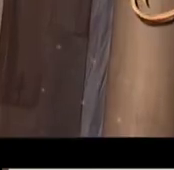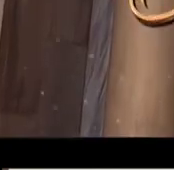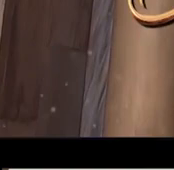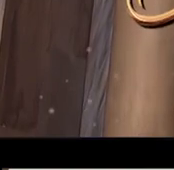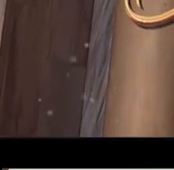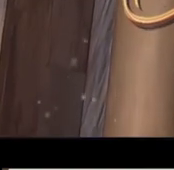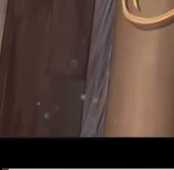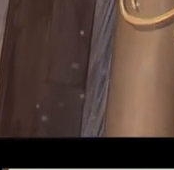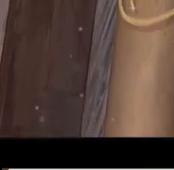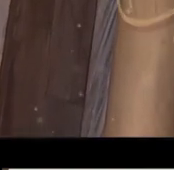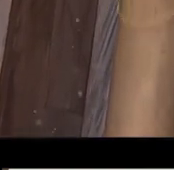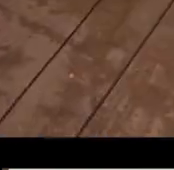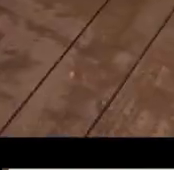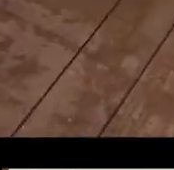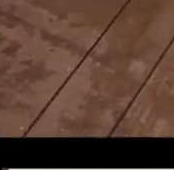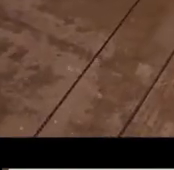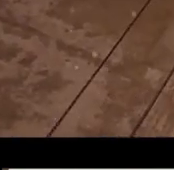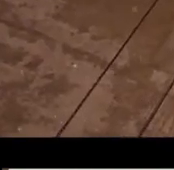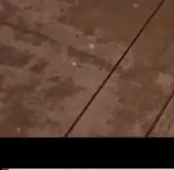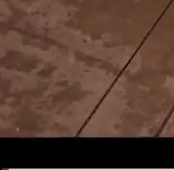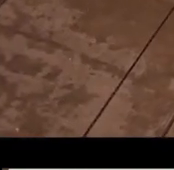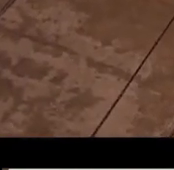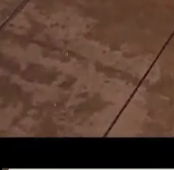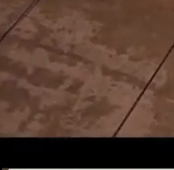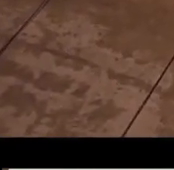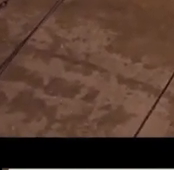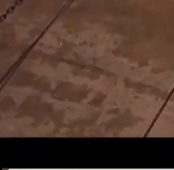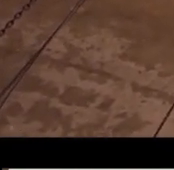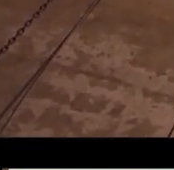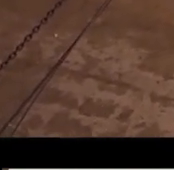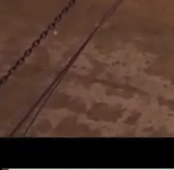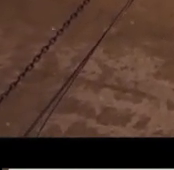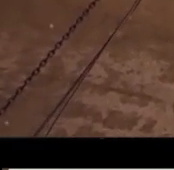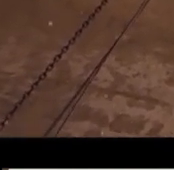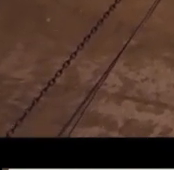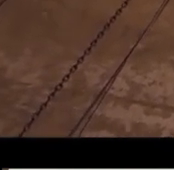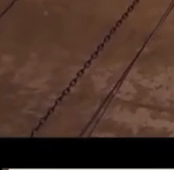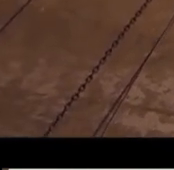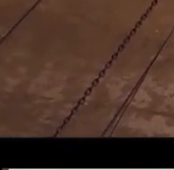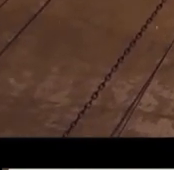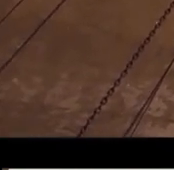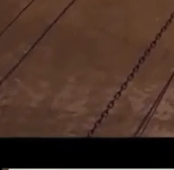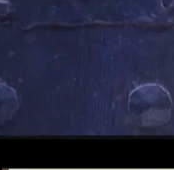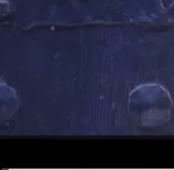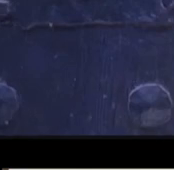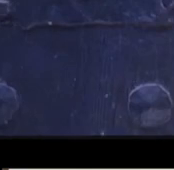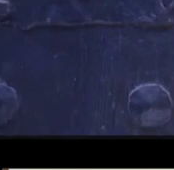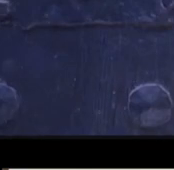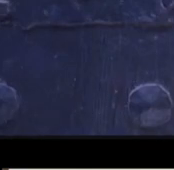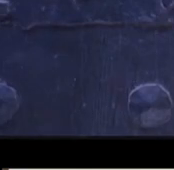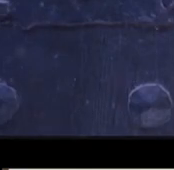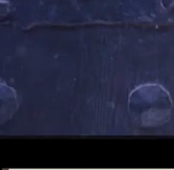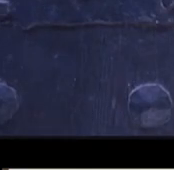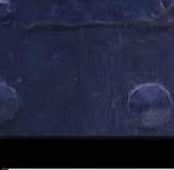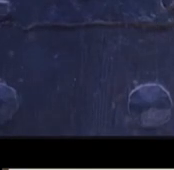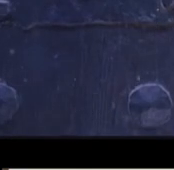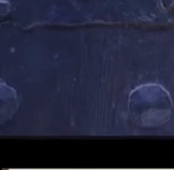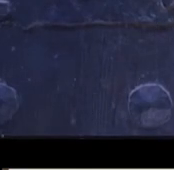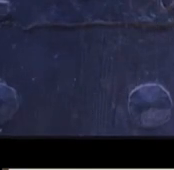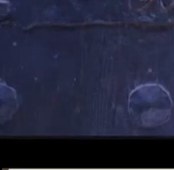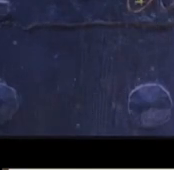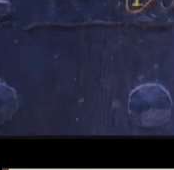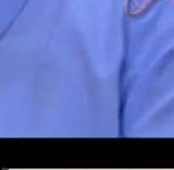والمنن والرضوان من علينا بنعمه الامن والامان والهدايه